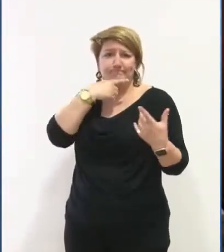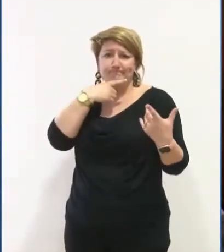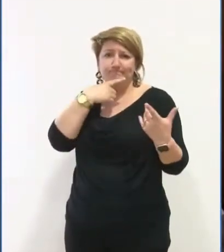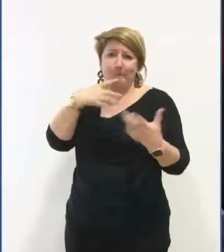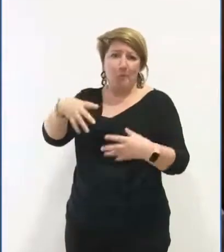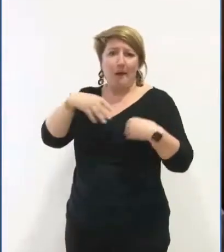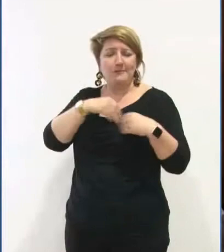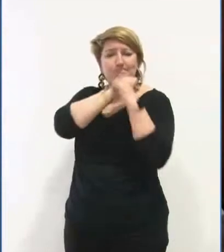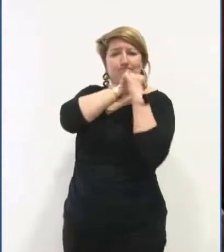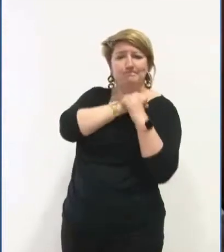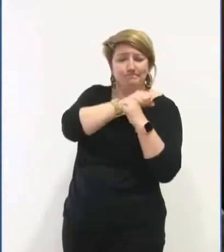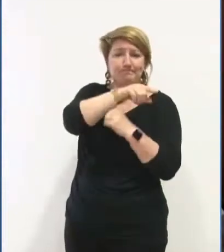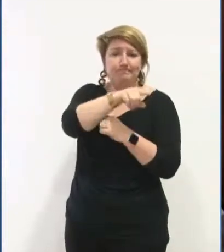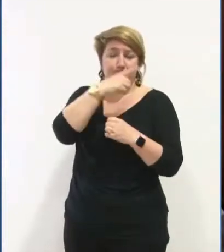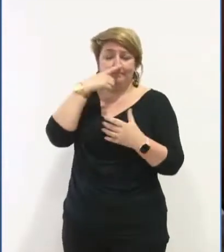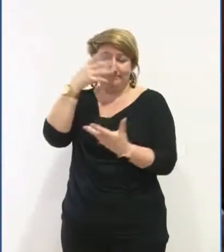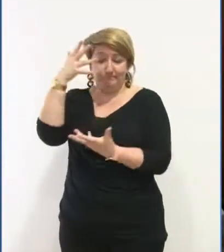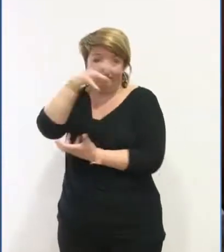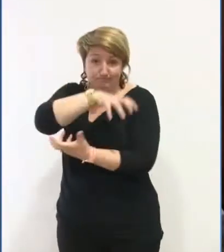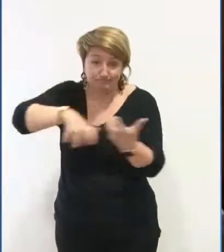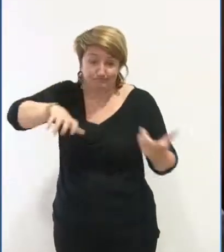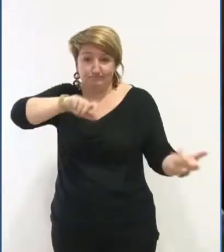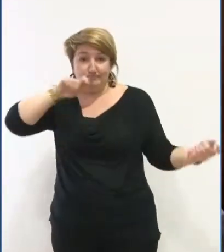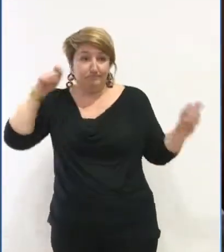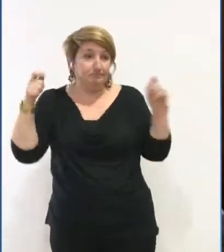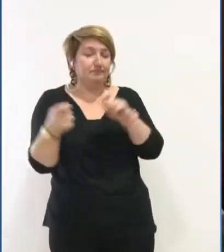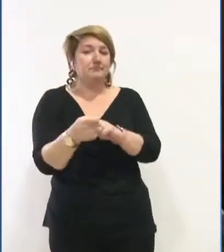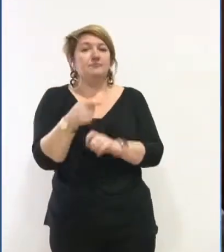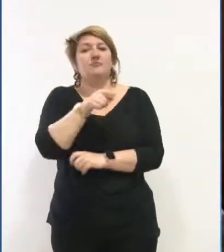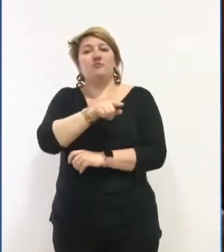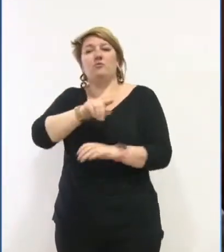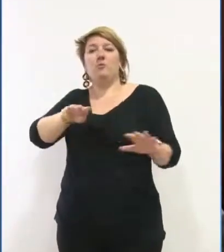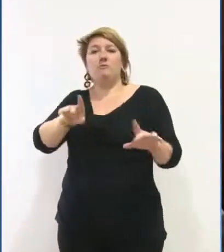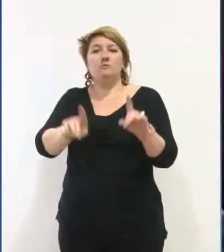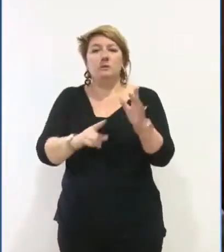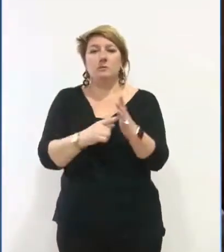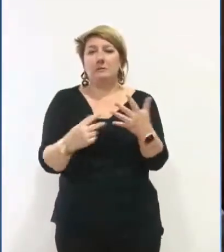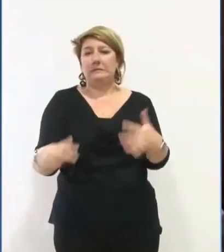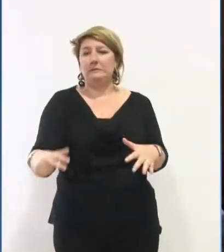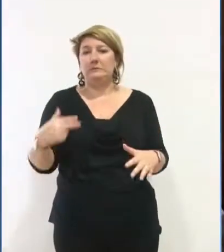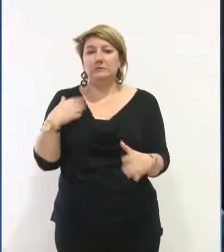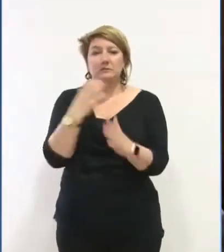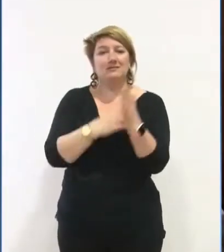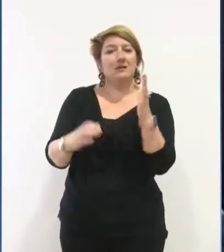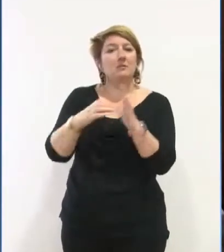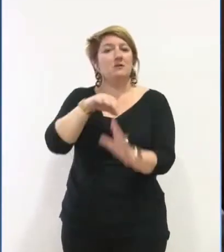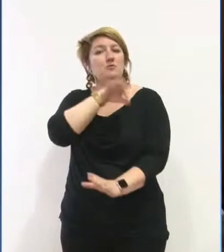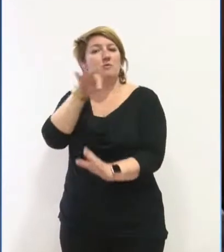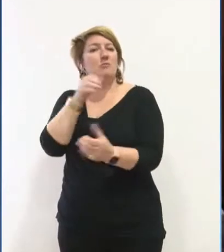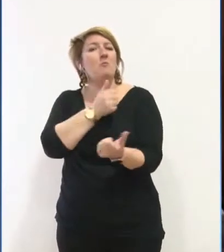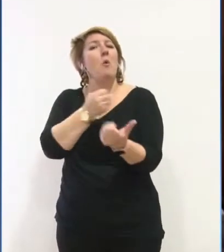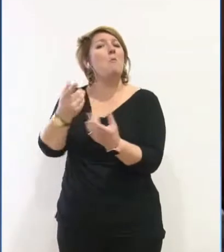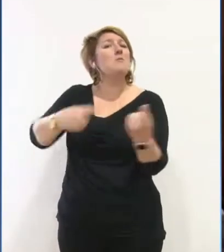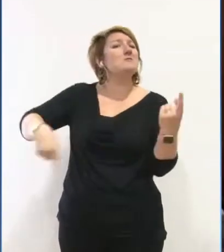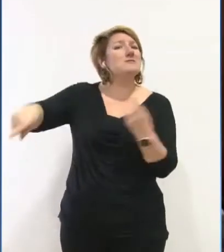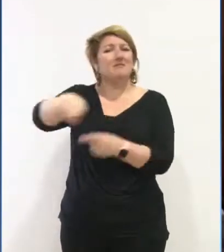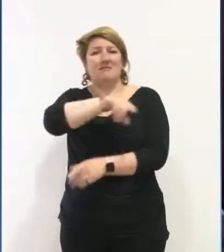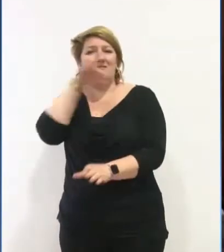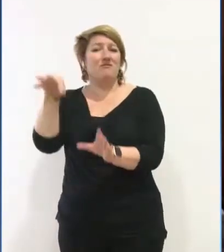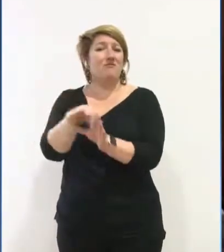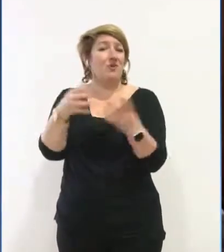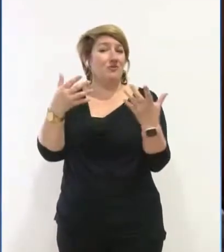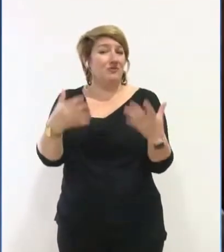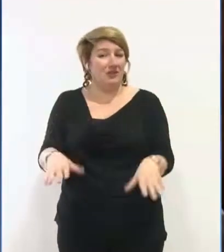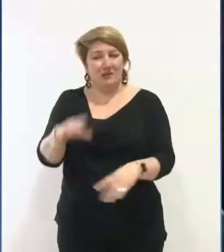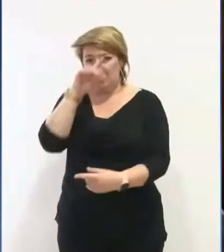conseil municipal du 9 juillet 2018 une délibération proposant le rapprochement des bailleurs sociaux